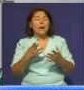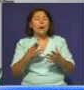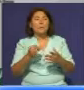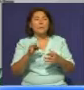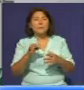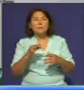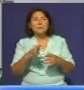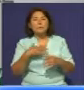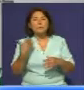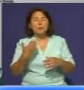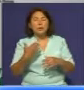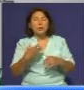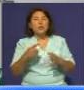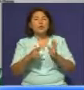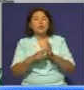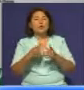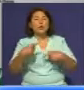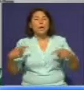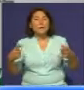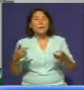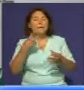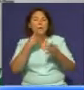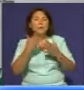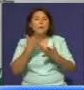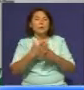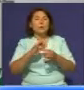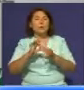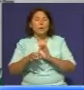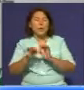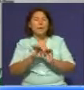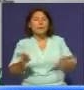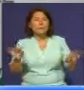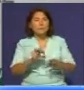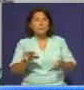бізде жеті түрі бар, сол жетеуін толығырақ айтып жатыр.